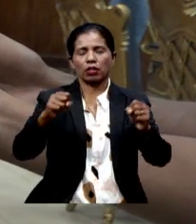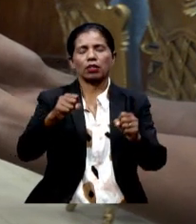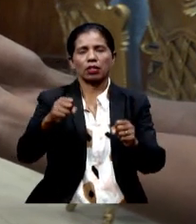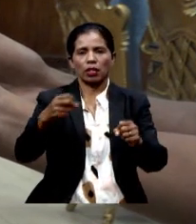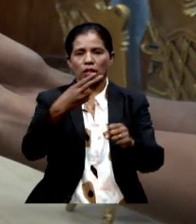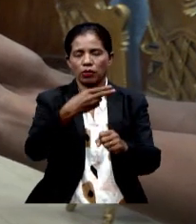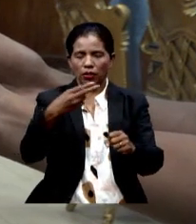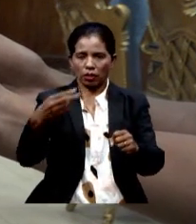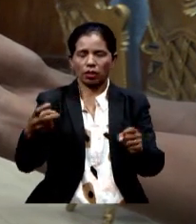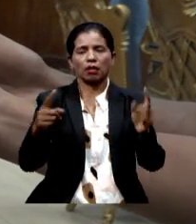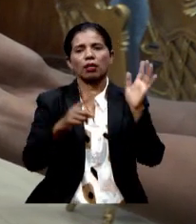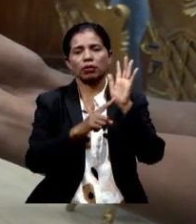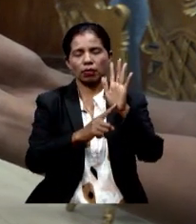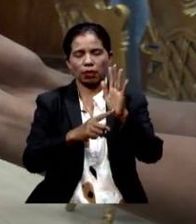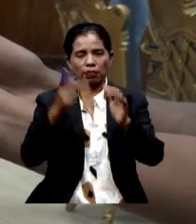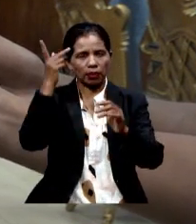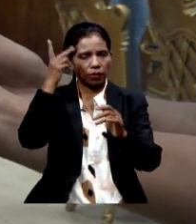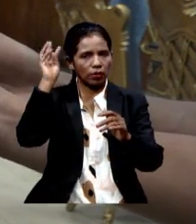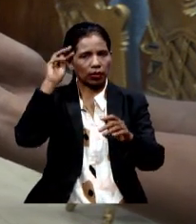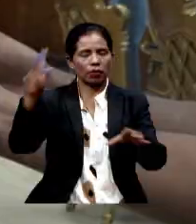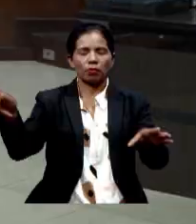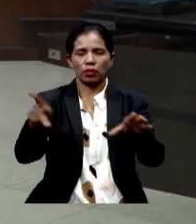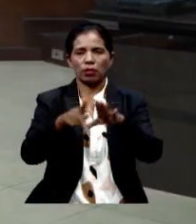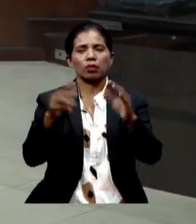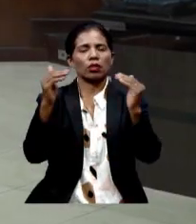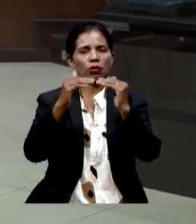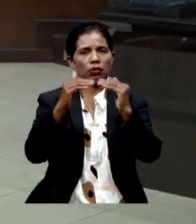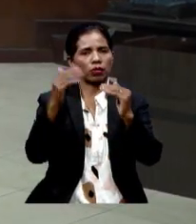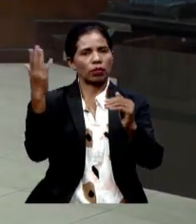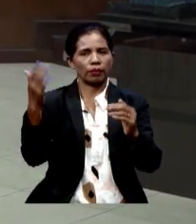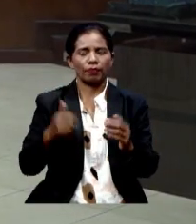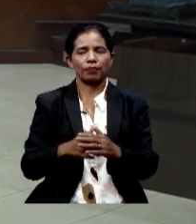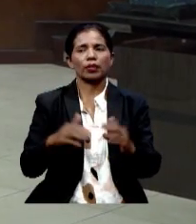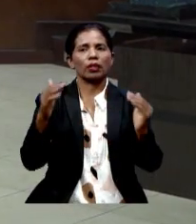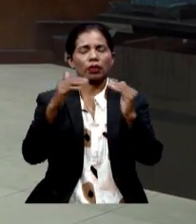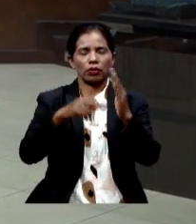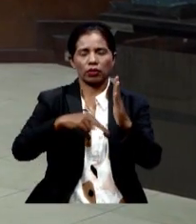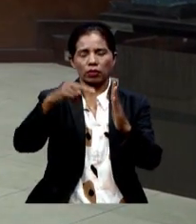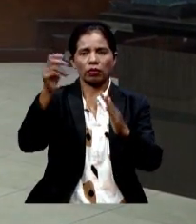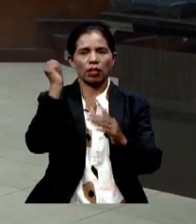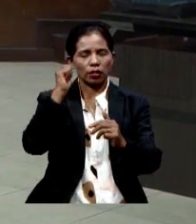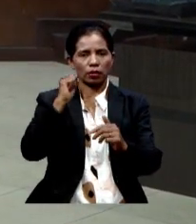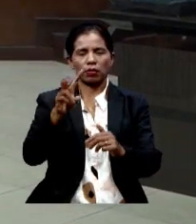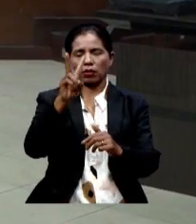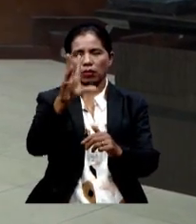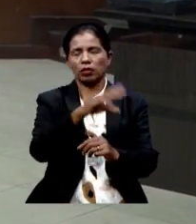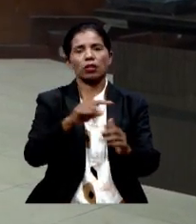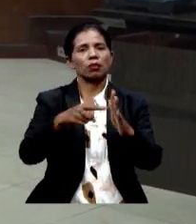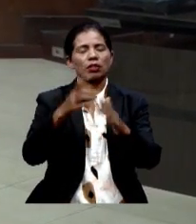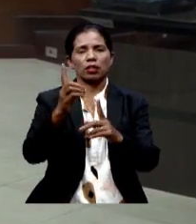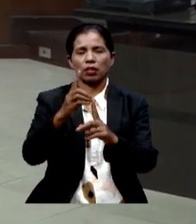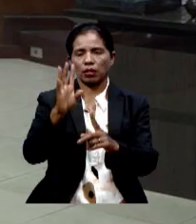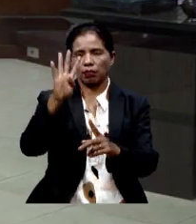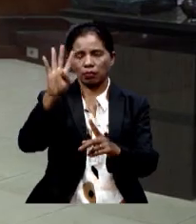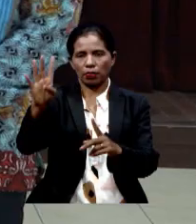Ministro, atau ba participa iha reunion ne. Konferensi nivel alto ASEAN badaruak ne, sehahui loron hat,